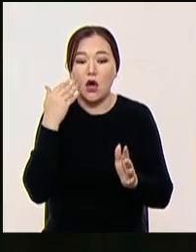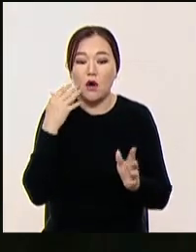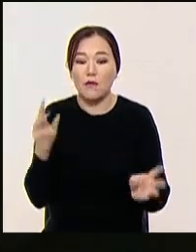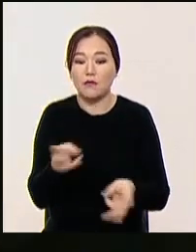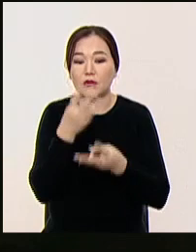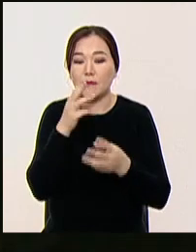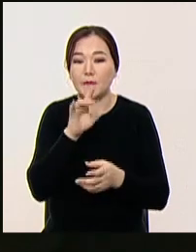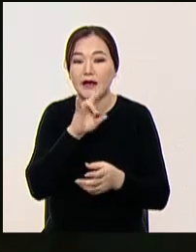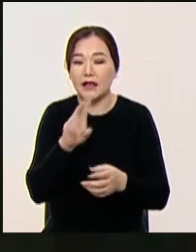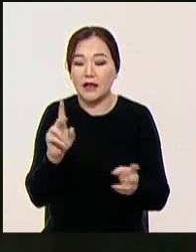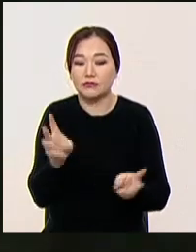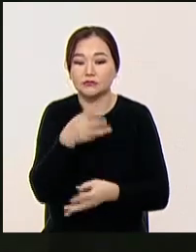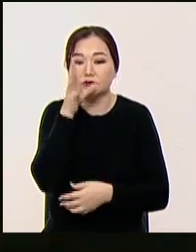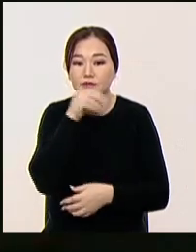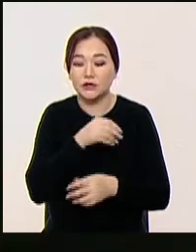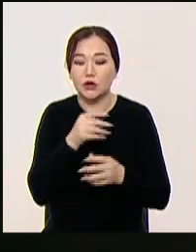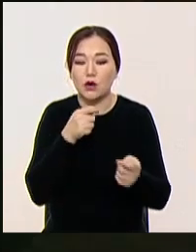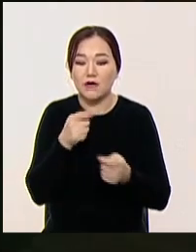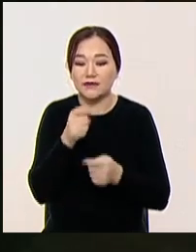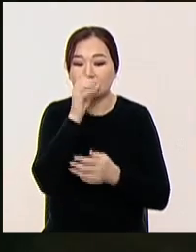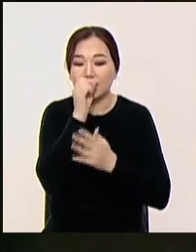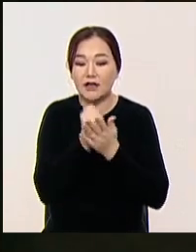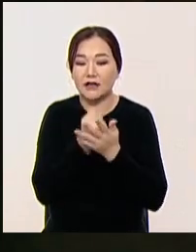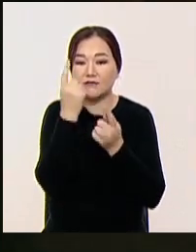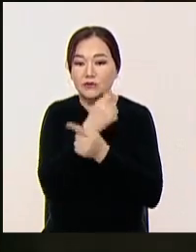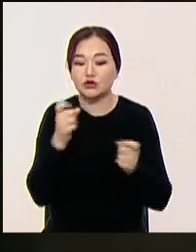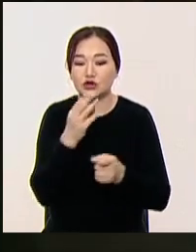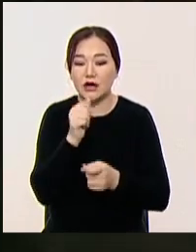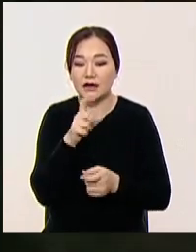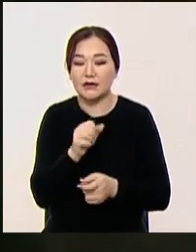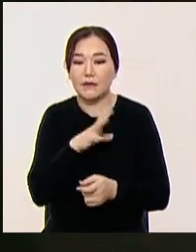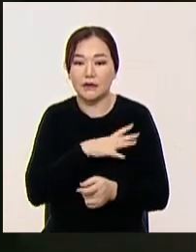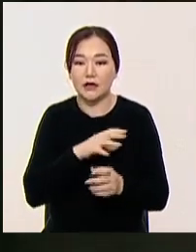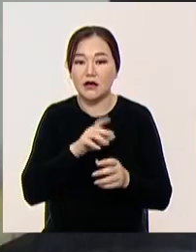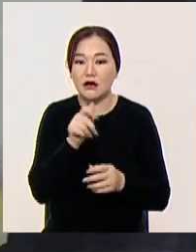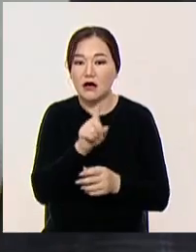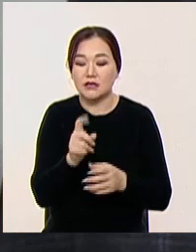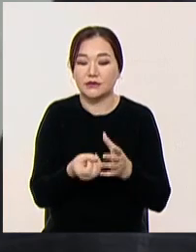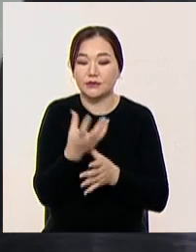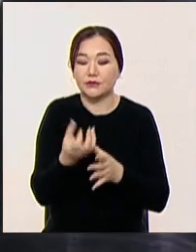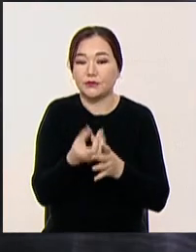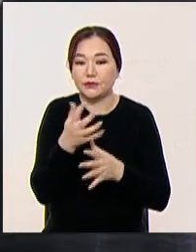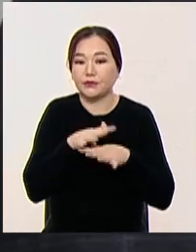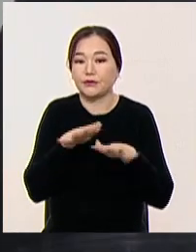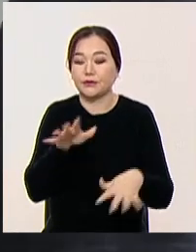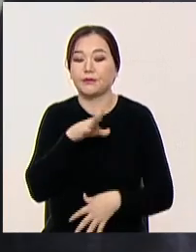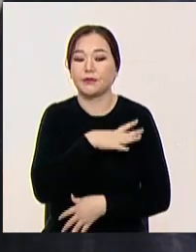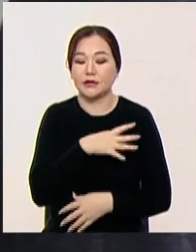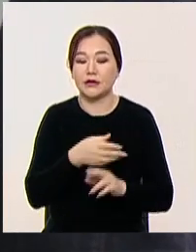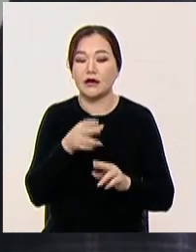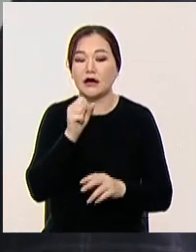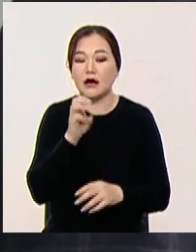угольной пыли. В течение недели руководство скрывало информацию о том, что в шахте были выбросы газа. И они в акте описаны, что это